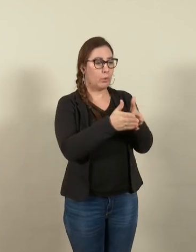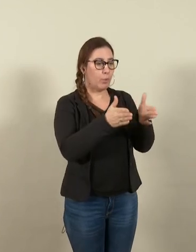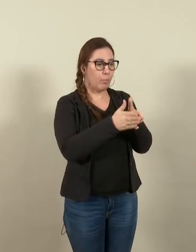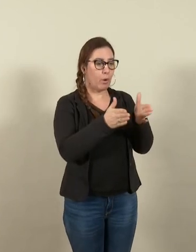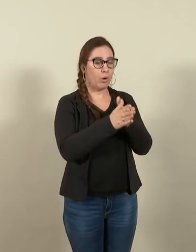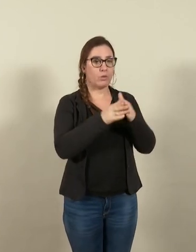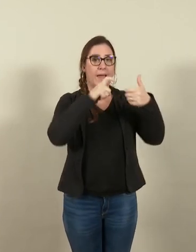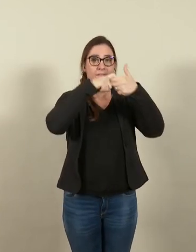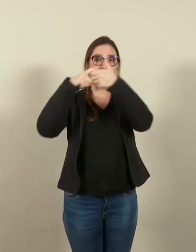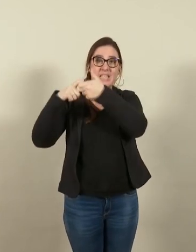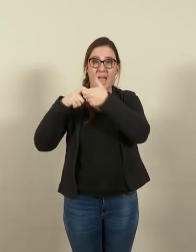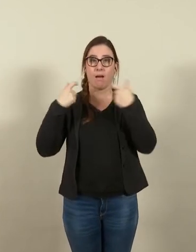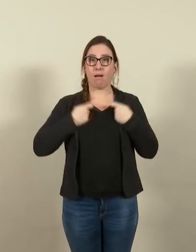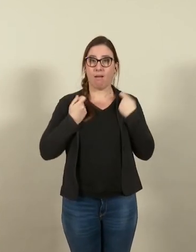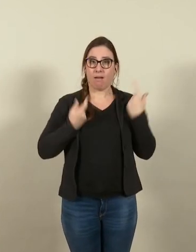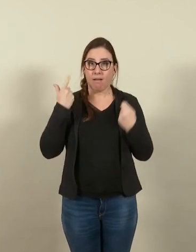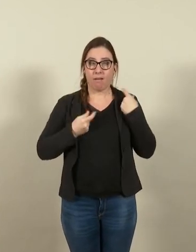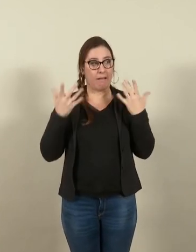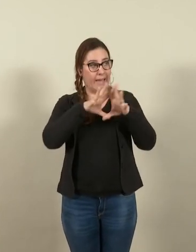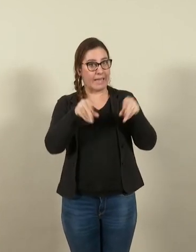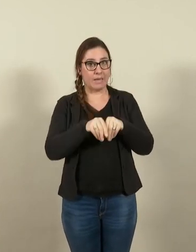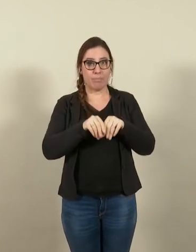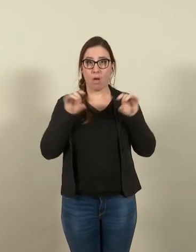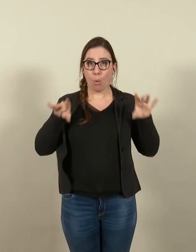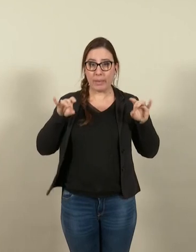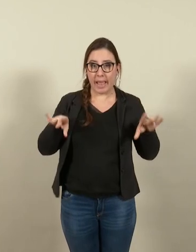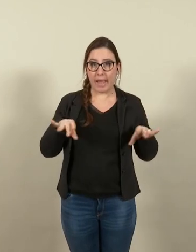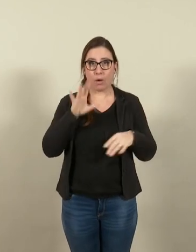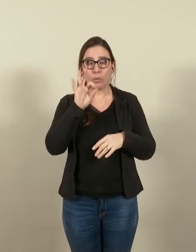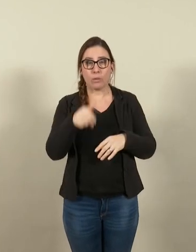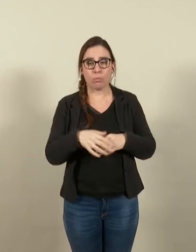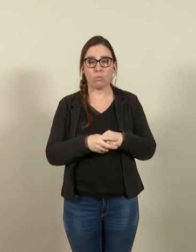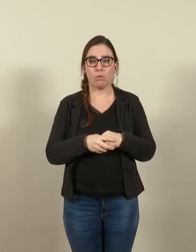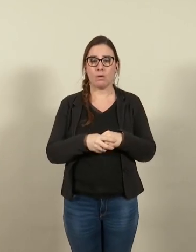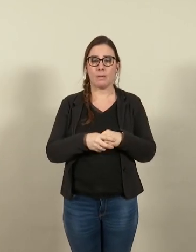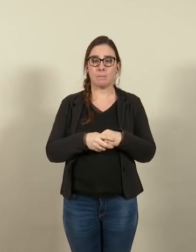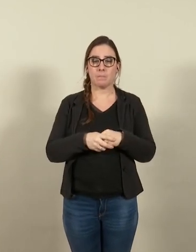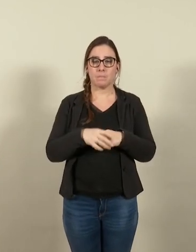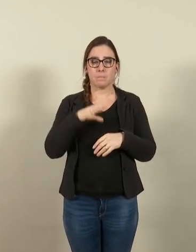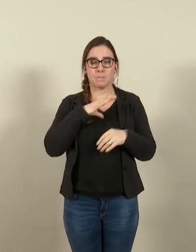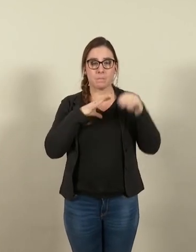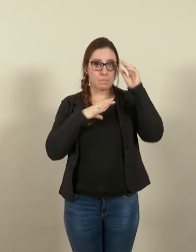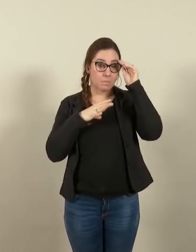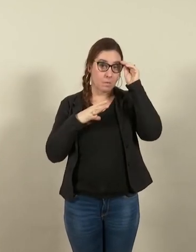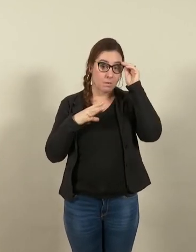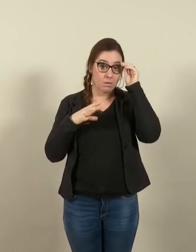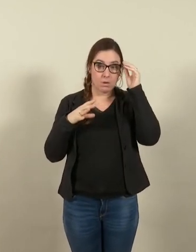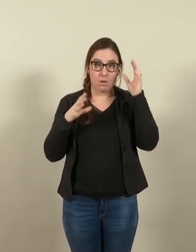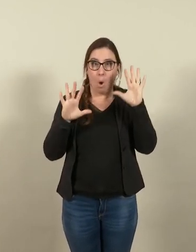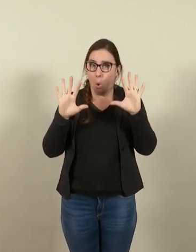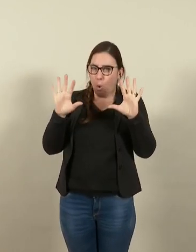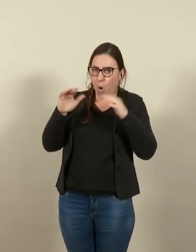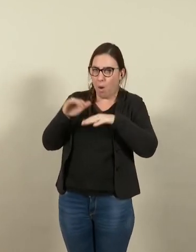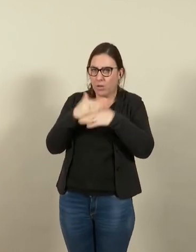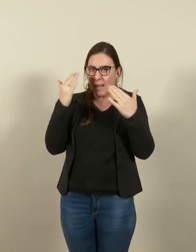vestiaires non binaires des équipes non binaires est-ce que vous allez comment vous